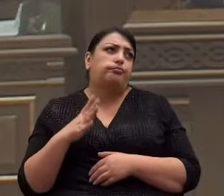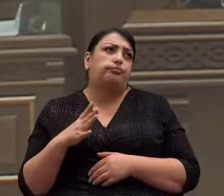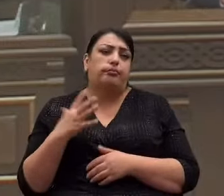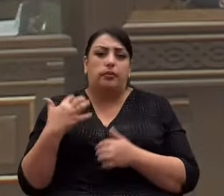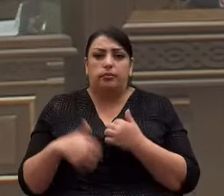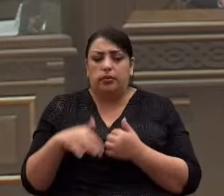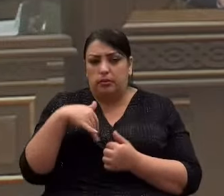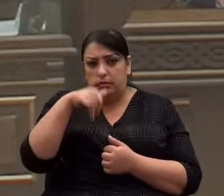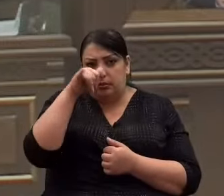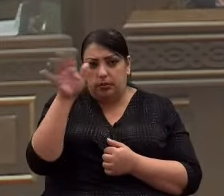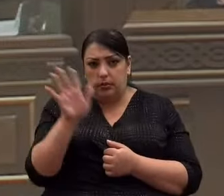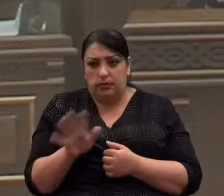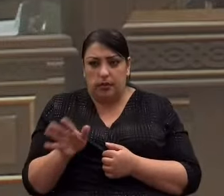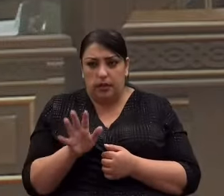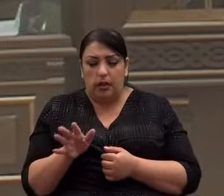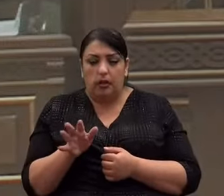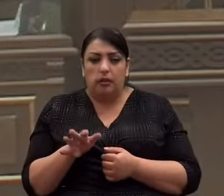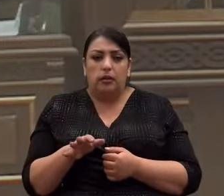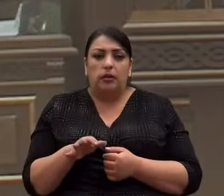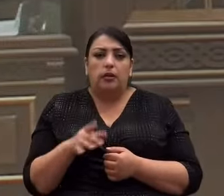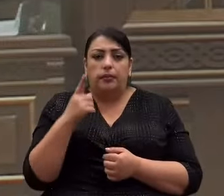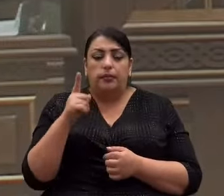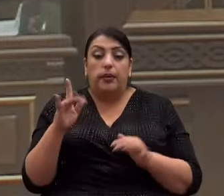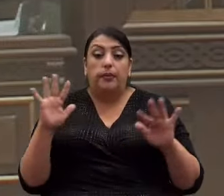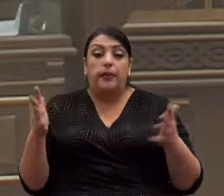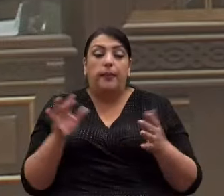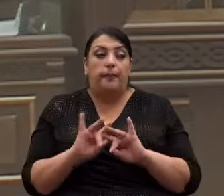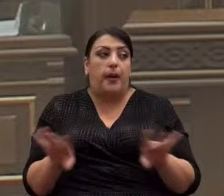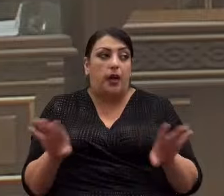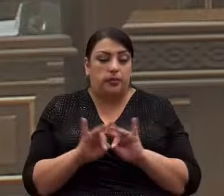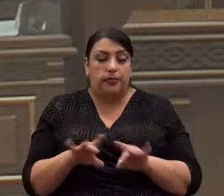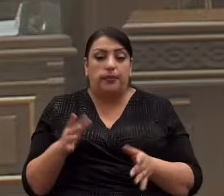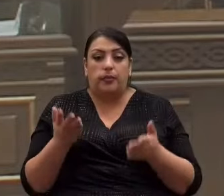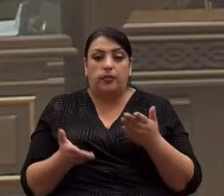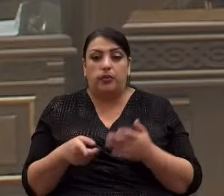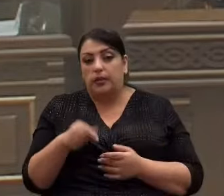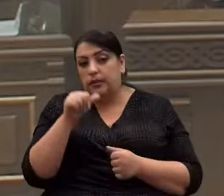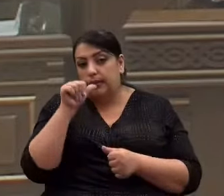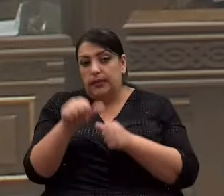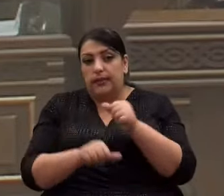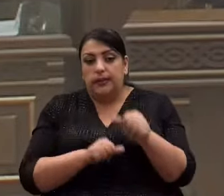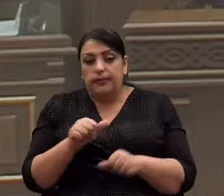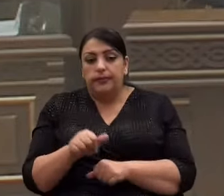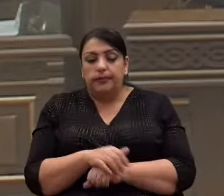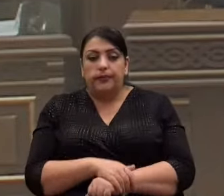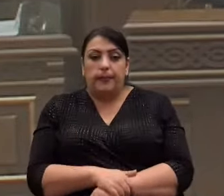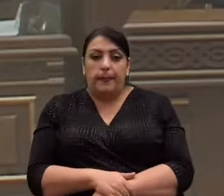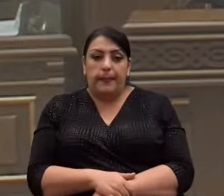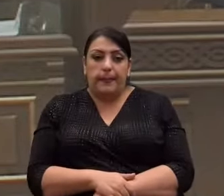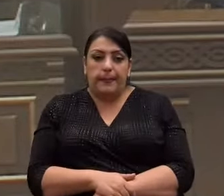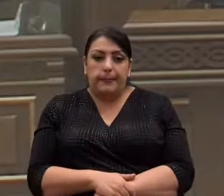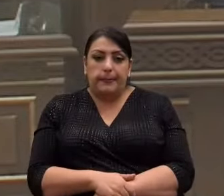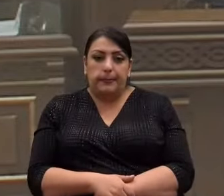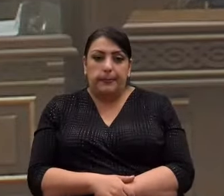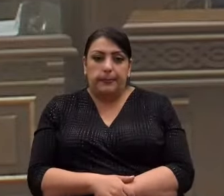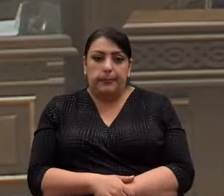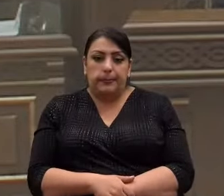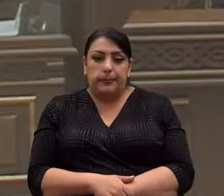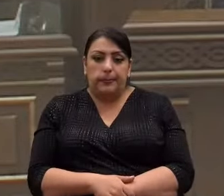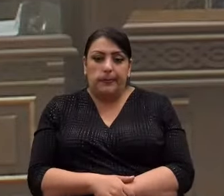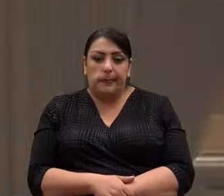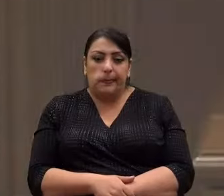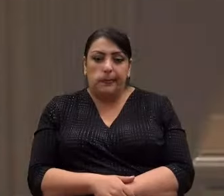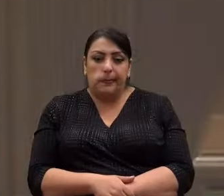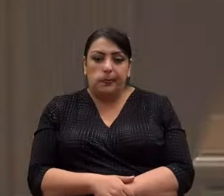հանրության մեջ կներեք էլի մի դեպ պատմեմ ուրեմն այս տարի հա սպասում հա ժամանակ ունենք ոչինչ հետո մի քիչ